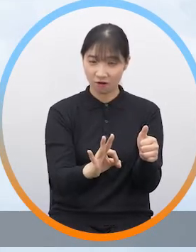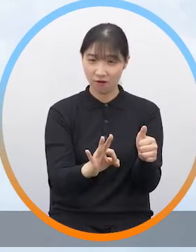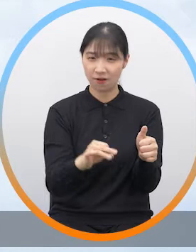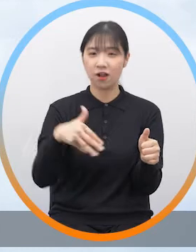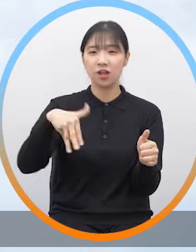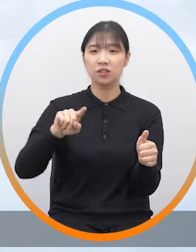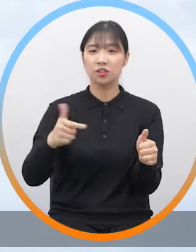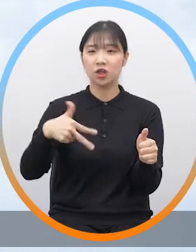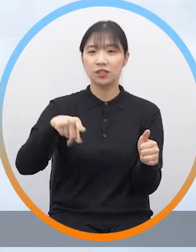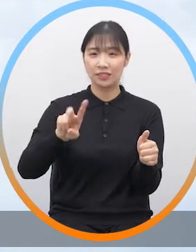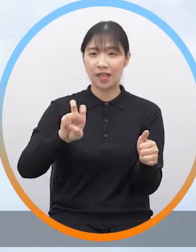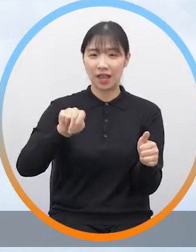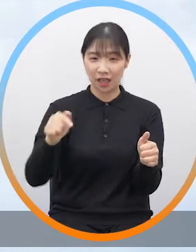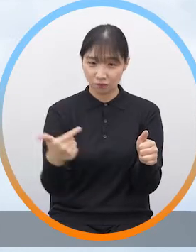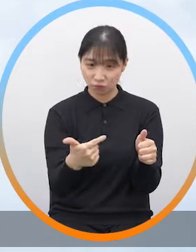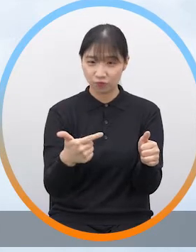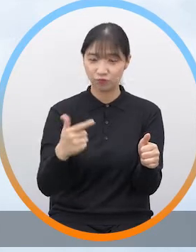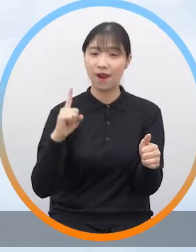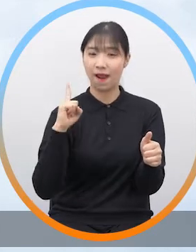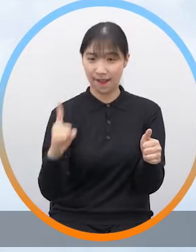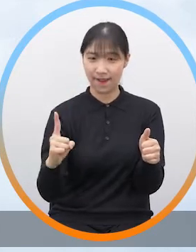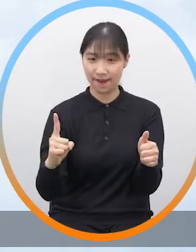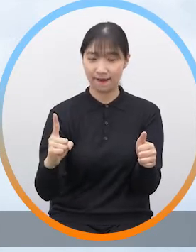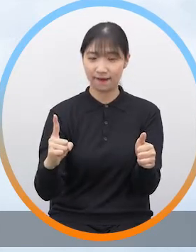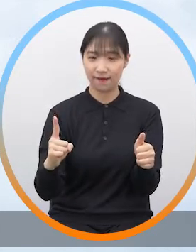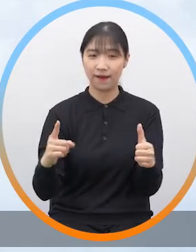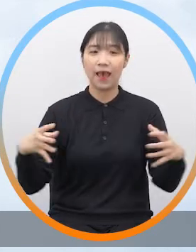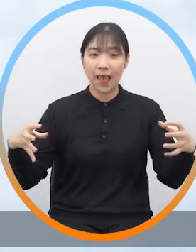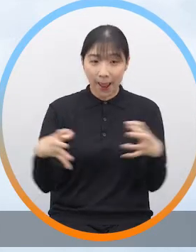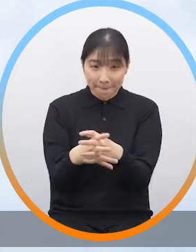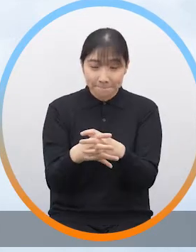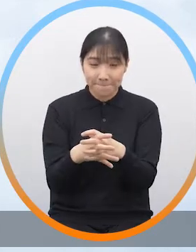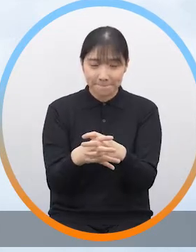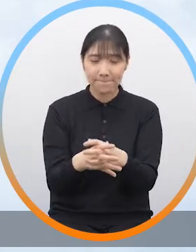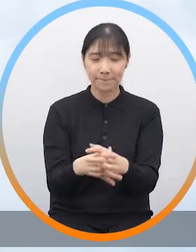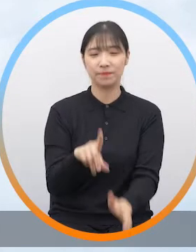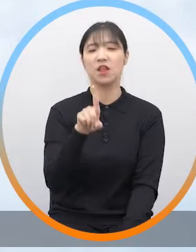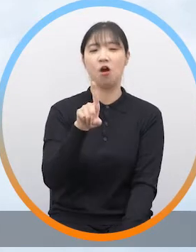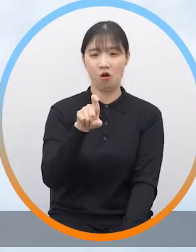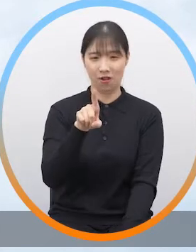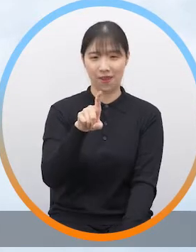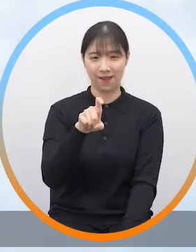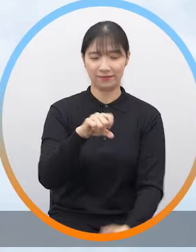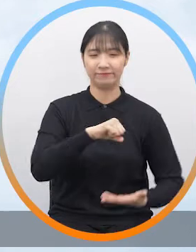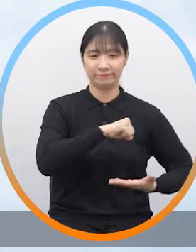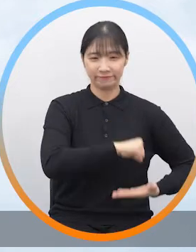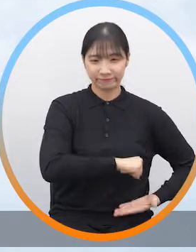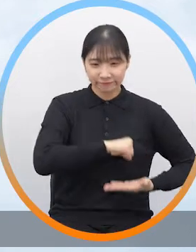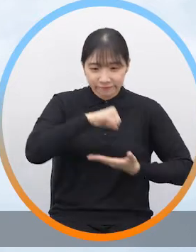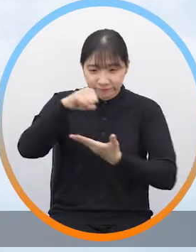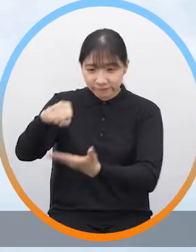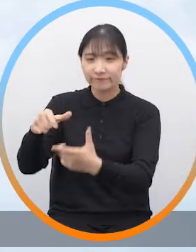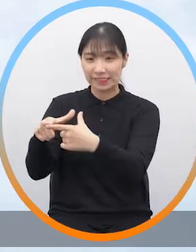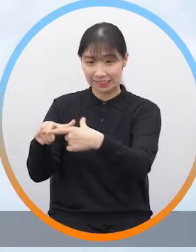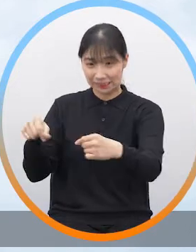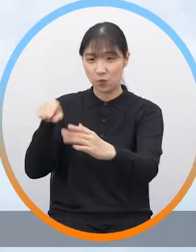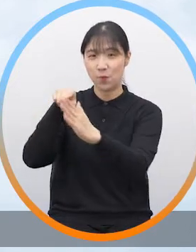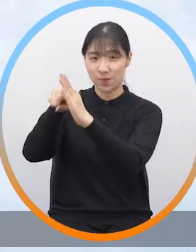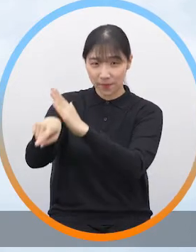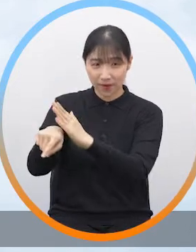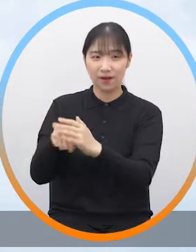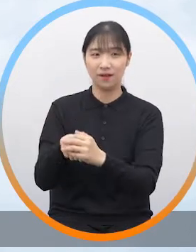하는 그런 책하고 천자문 1권, 도합 11권을 가지고 일본으로